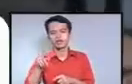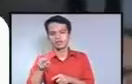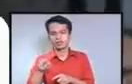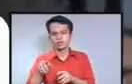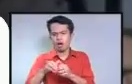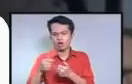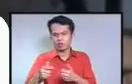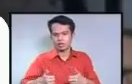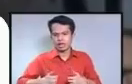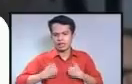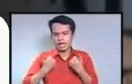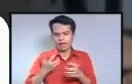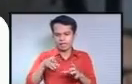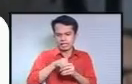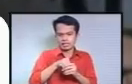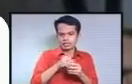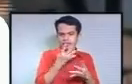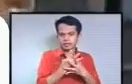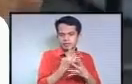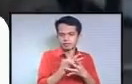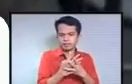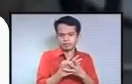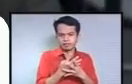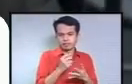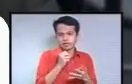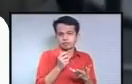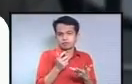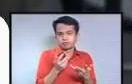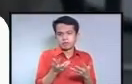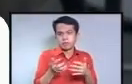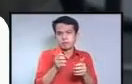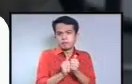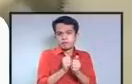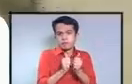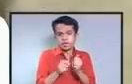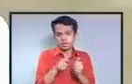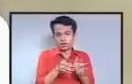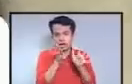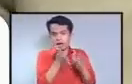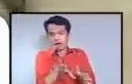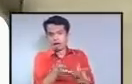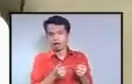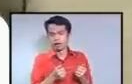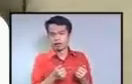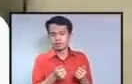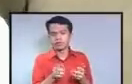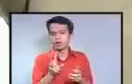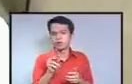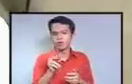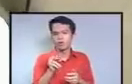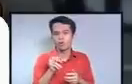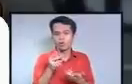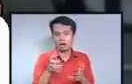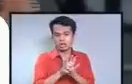nagbagong buhay sa loob ng kulungan? Hindi na natin sila pwedeng bigyan ng second chance. Because of public